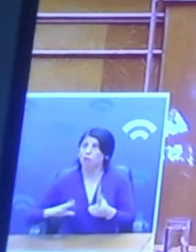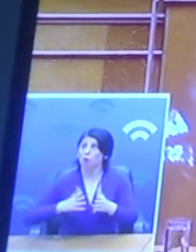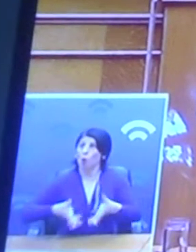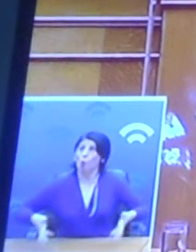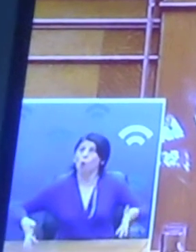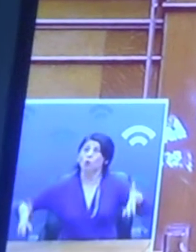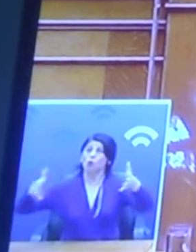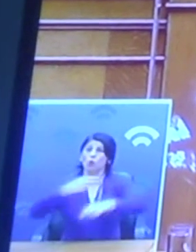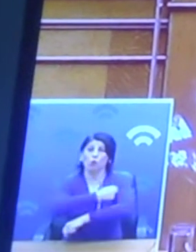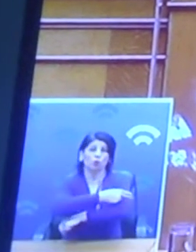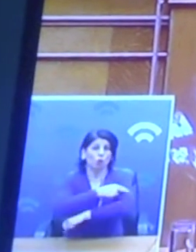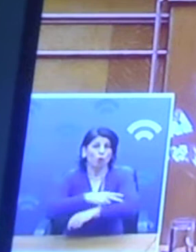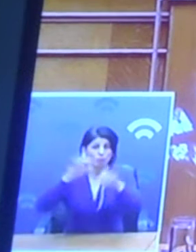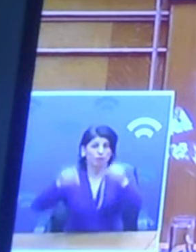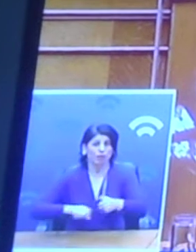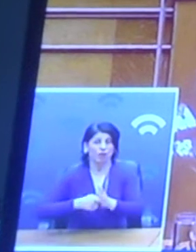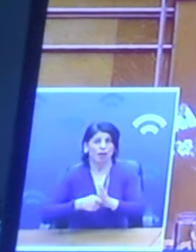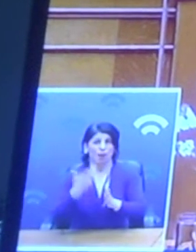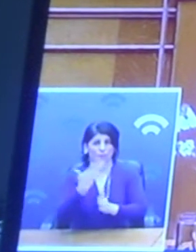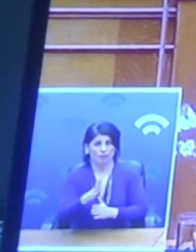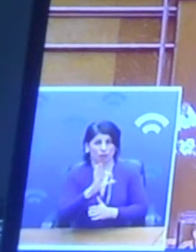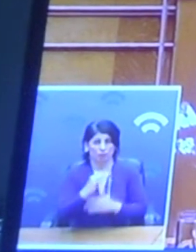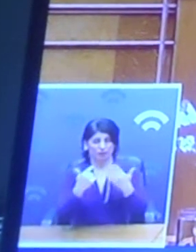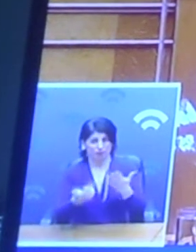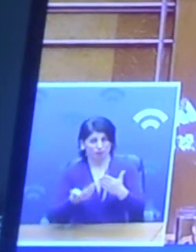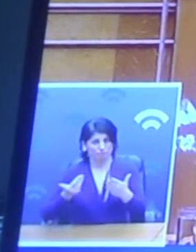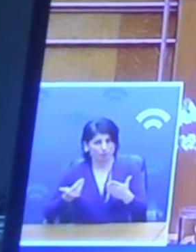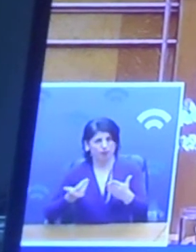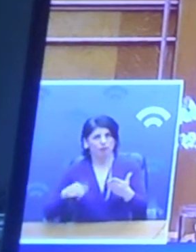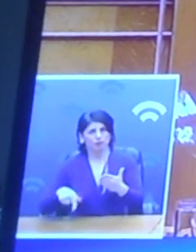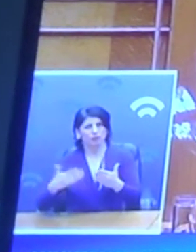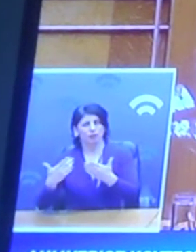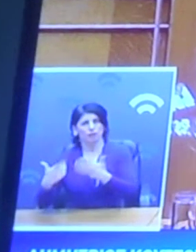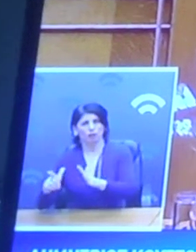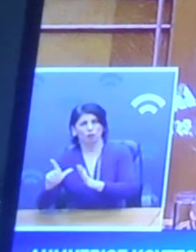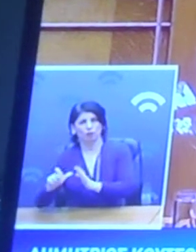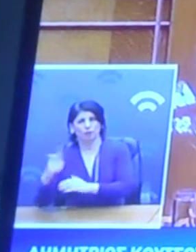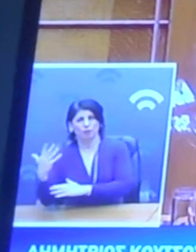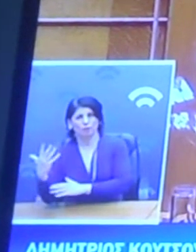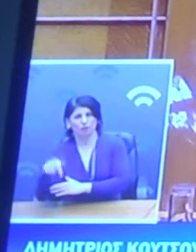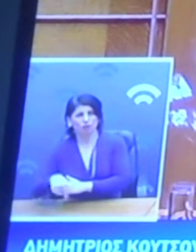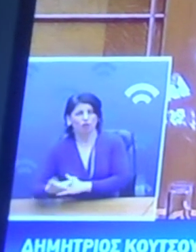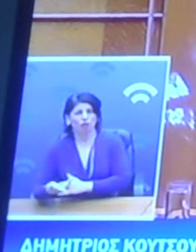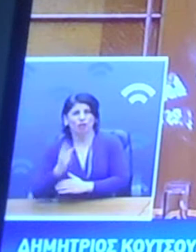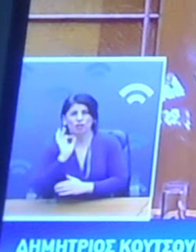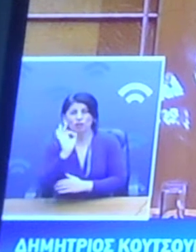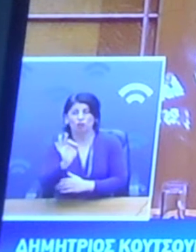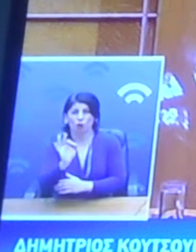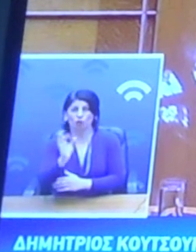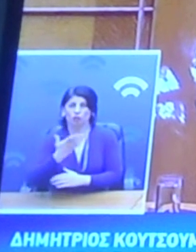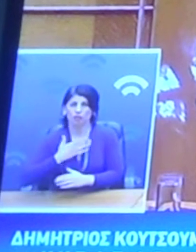κρεβάτια ΜΕΘ από 557 πριν την επιδημία έγιναν 775 τώρα. Στόχος σας βέβαια λέτε είναι